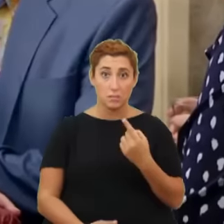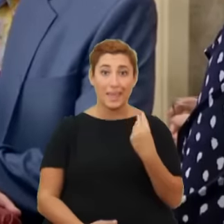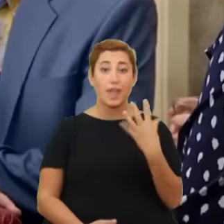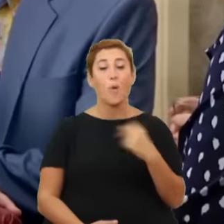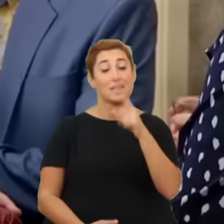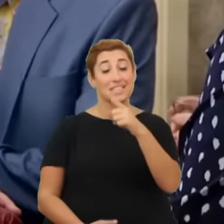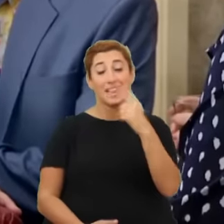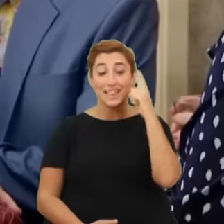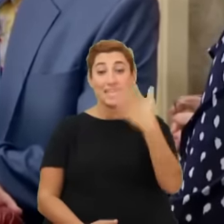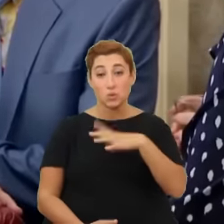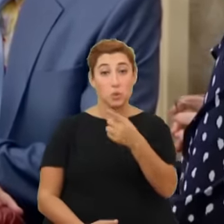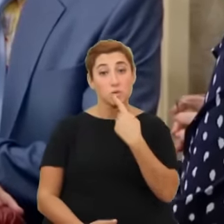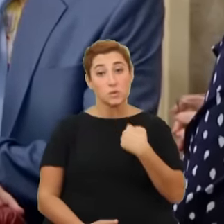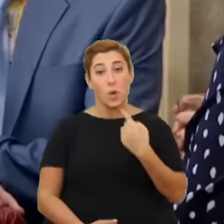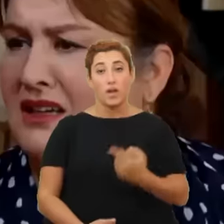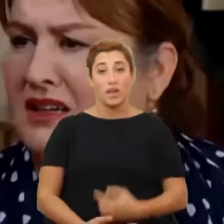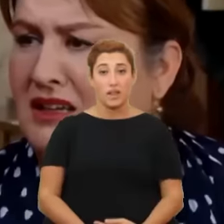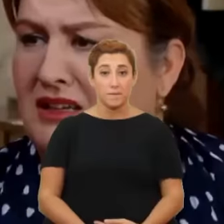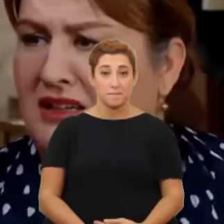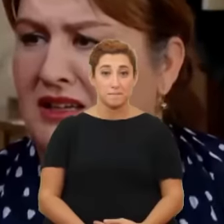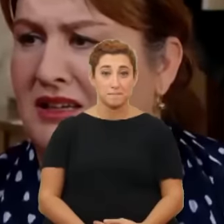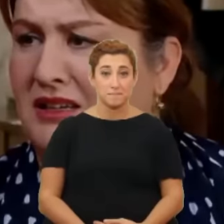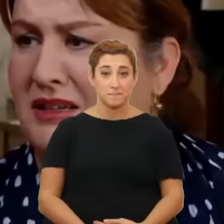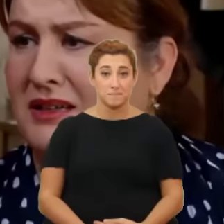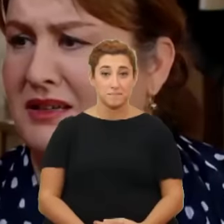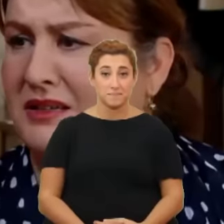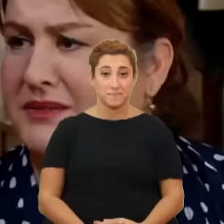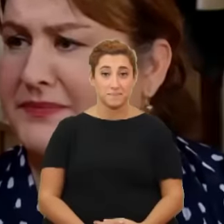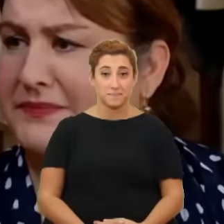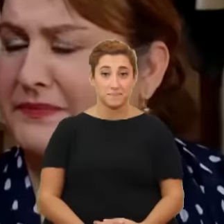iyi olmaz ya. Sen ne istiyorsan onu söyle.